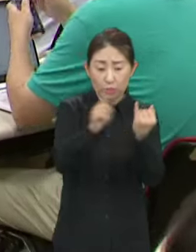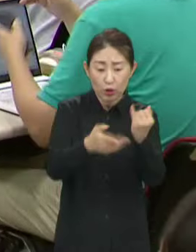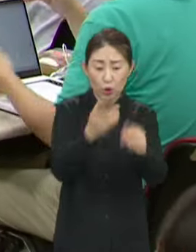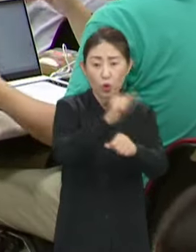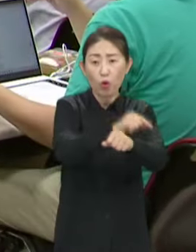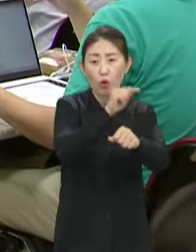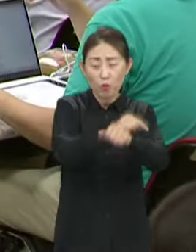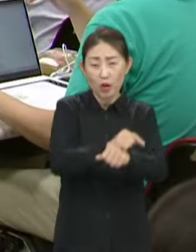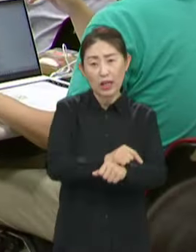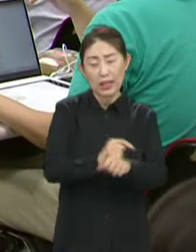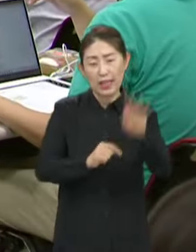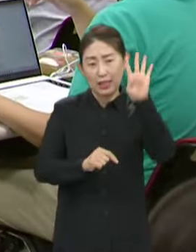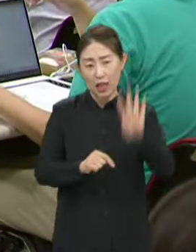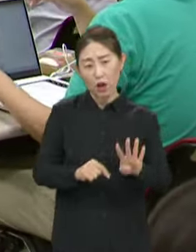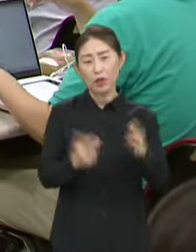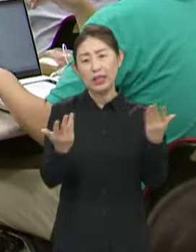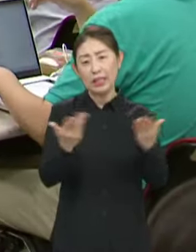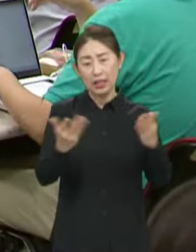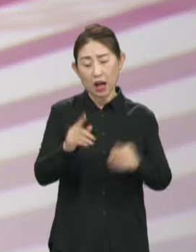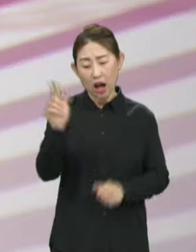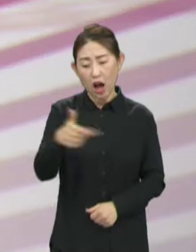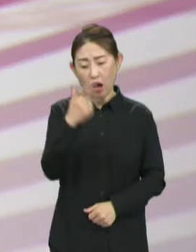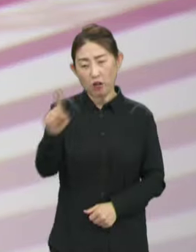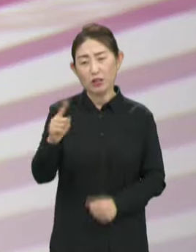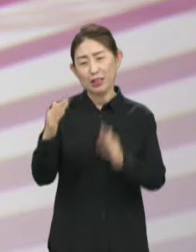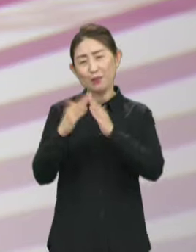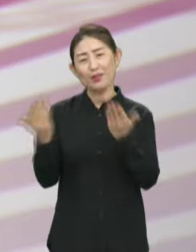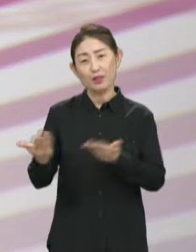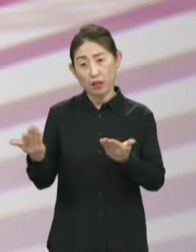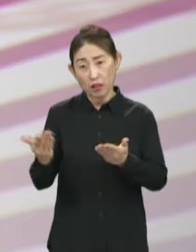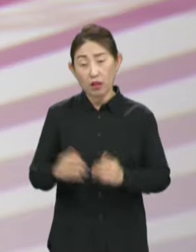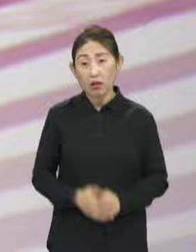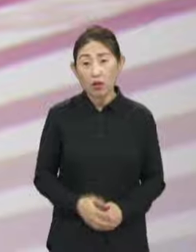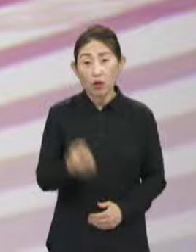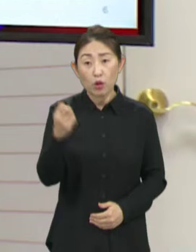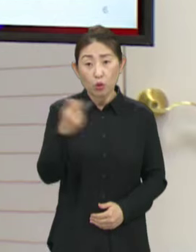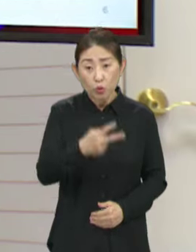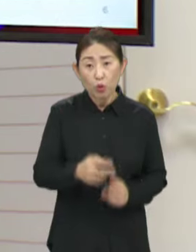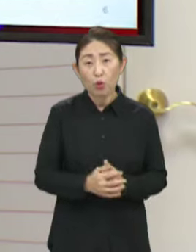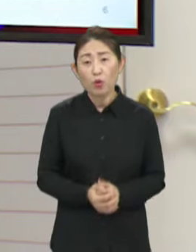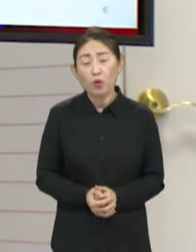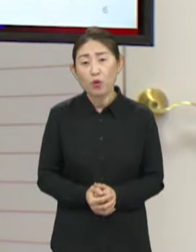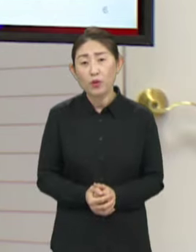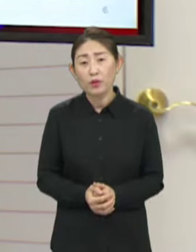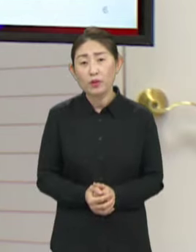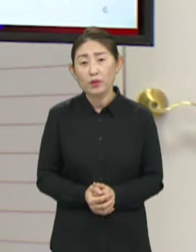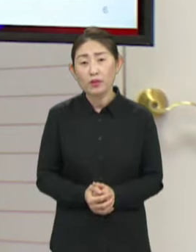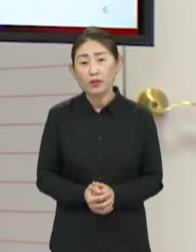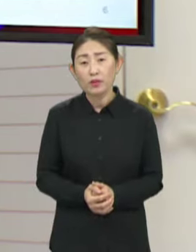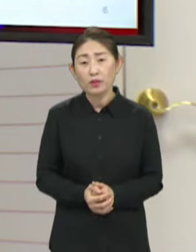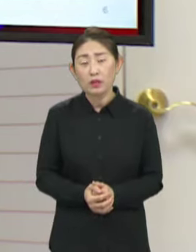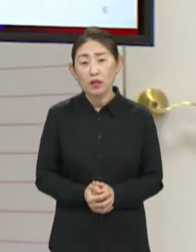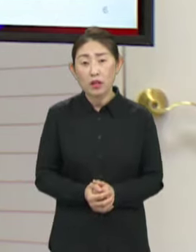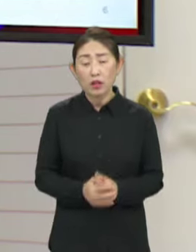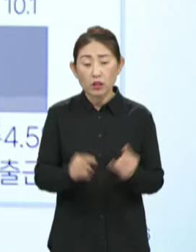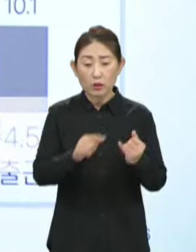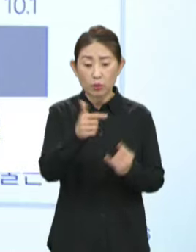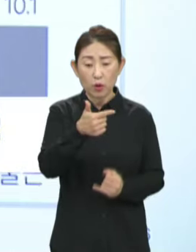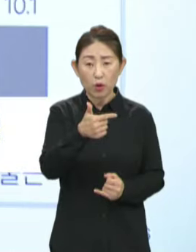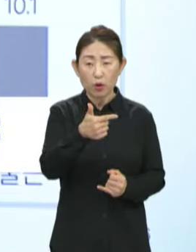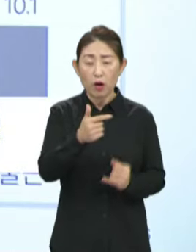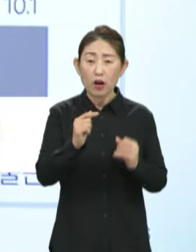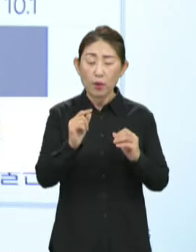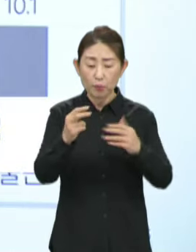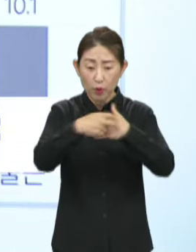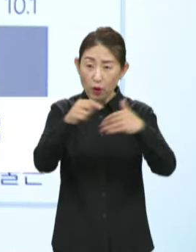임신공무원은 주 4회 출근해 하루는 재택근무하게 하고 모성 보호시간 사용은 의무화했습니다. 난임 동행 휴가를